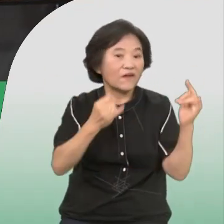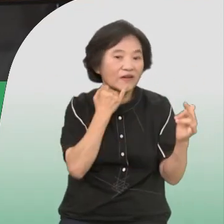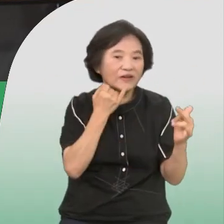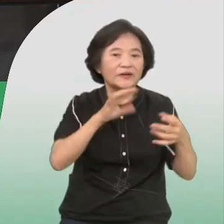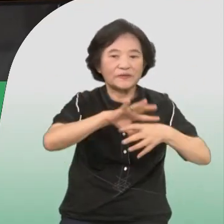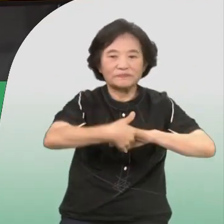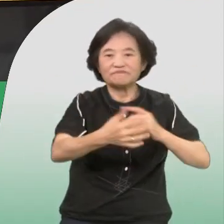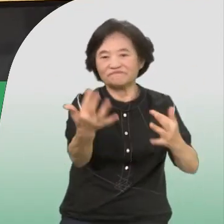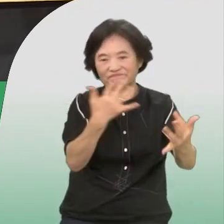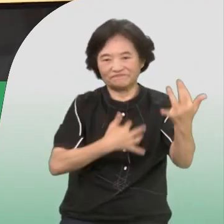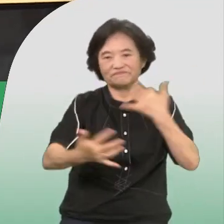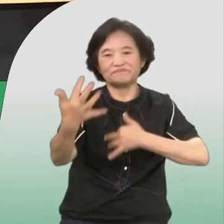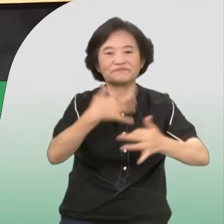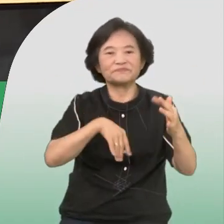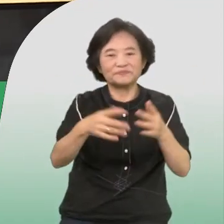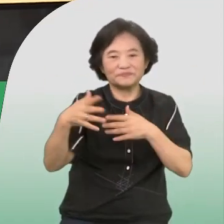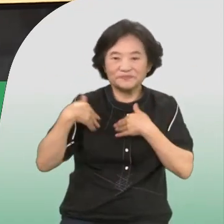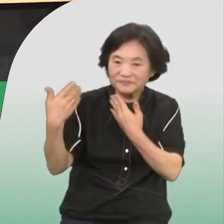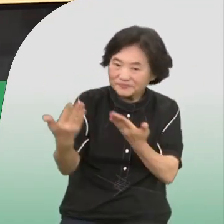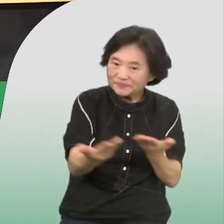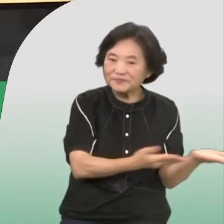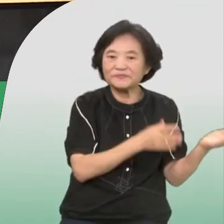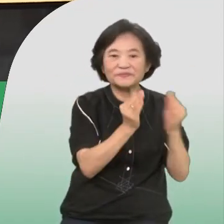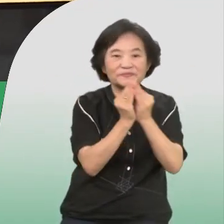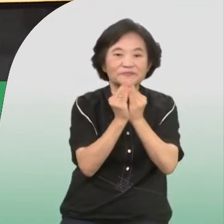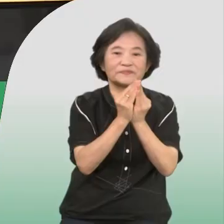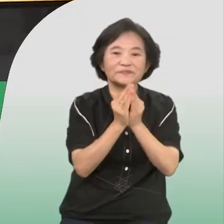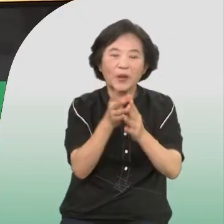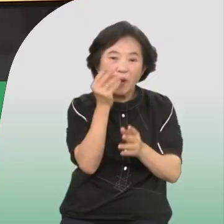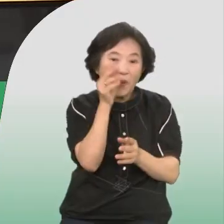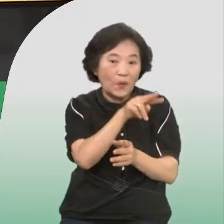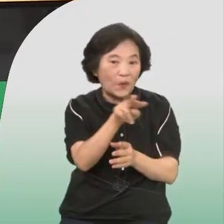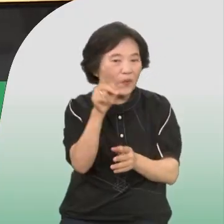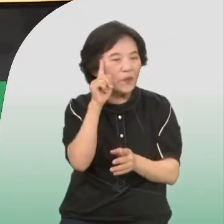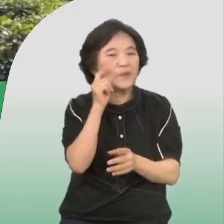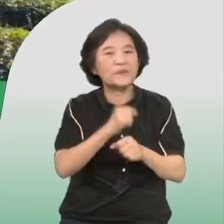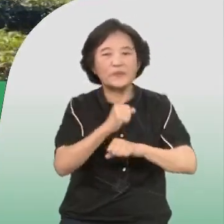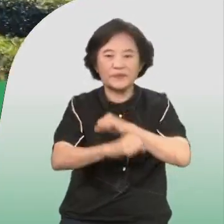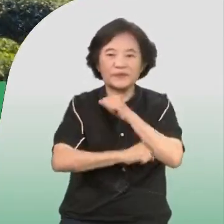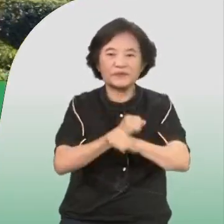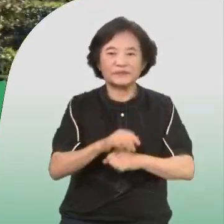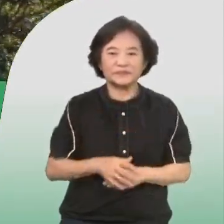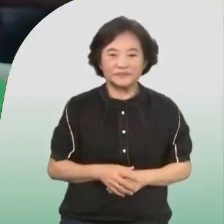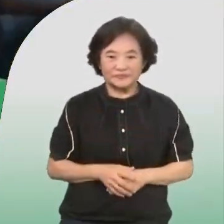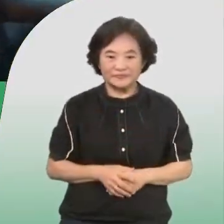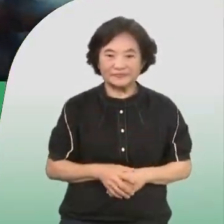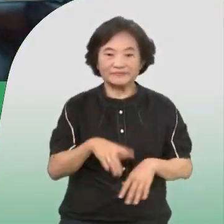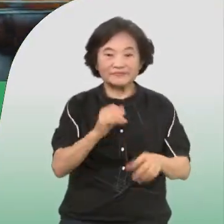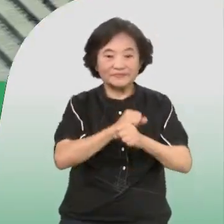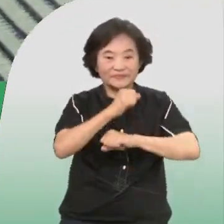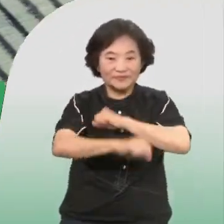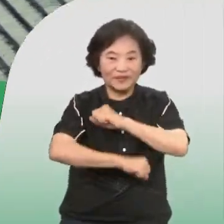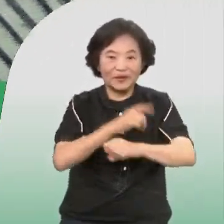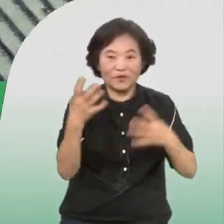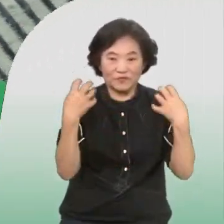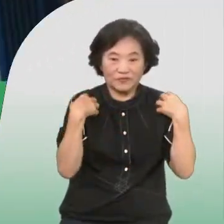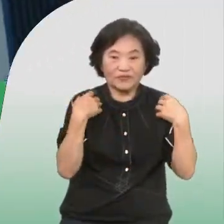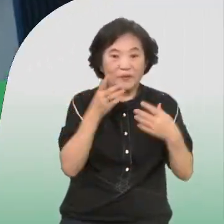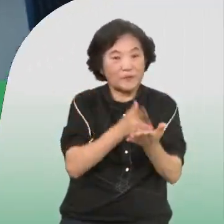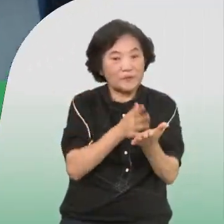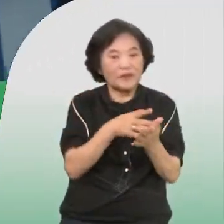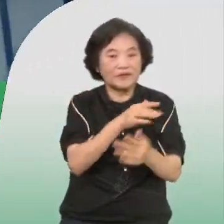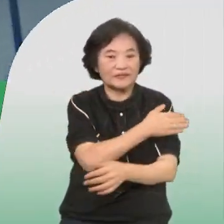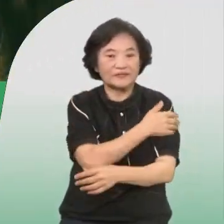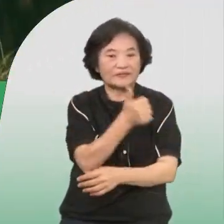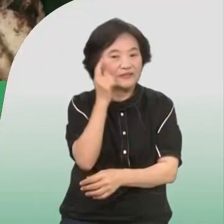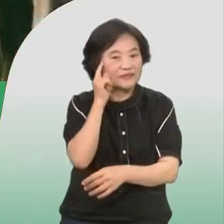界各地的许多的国际旅客都可以到桃园来参观斯克博的活动。 社客博发言人陈耀谦讲，因为这摆